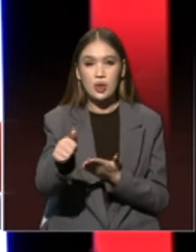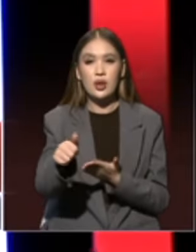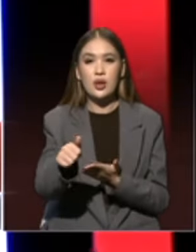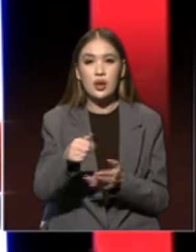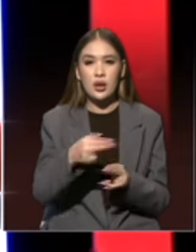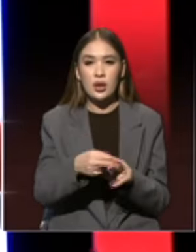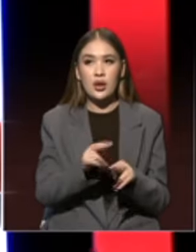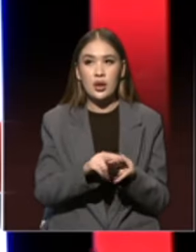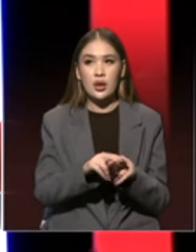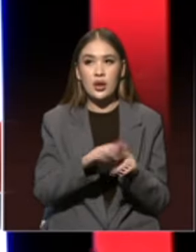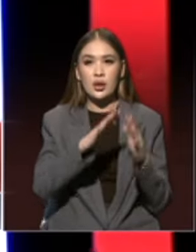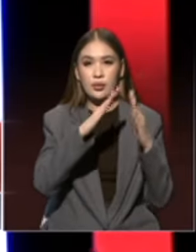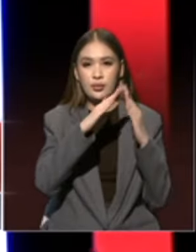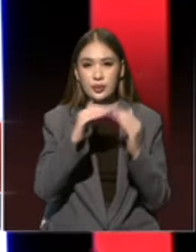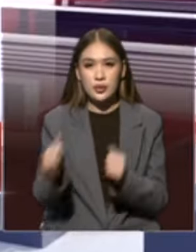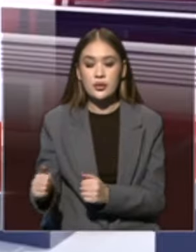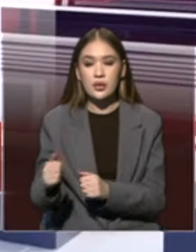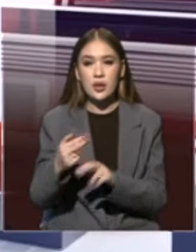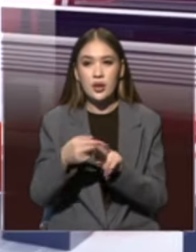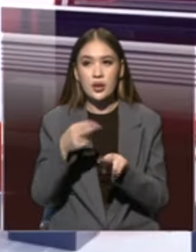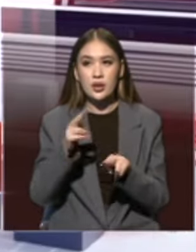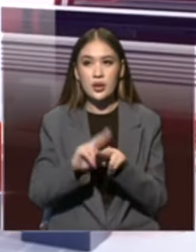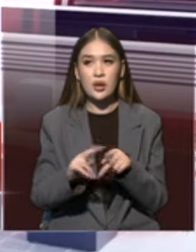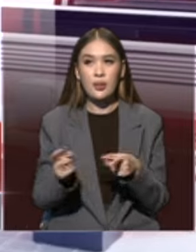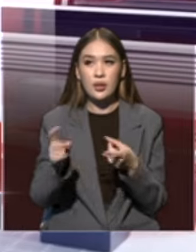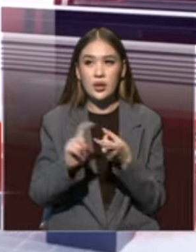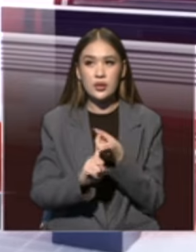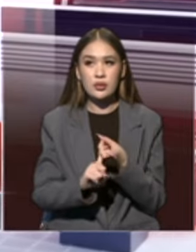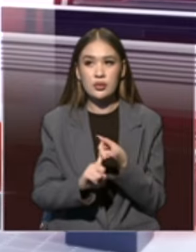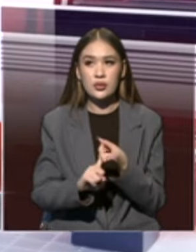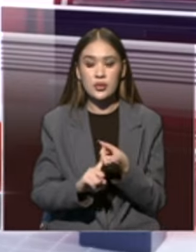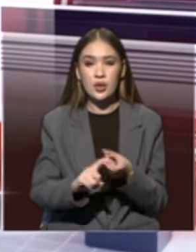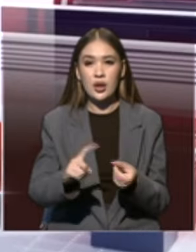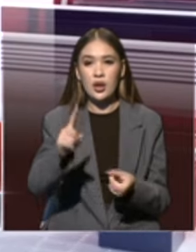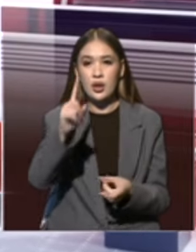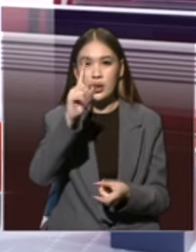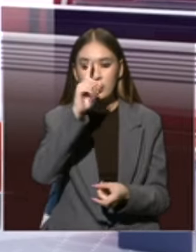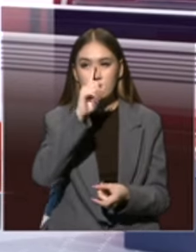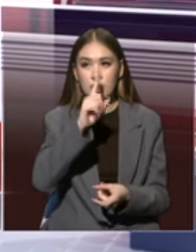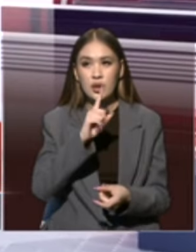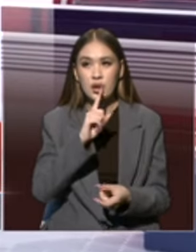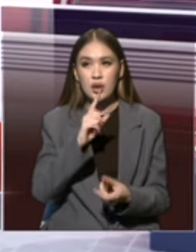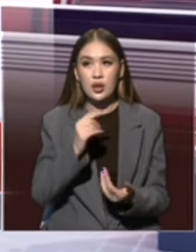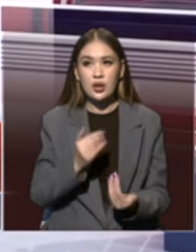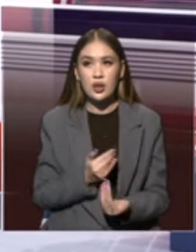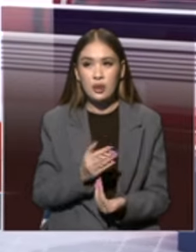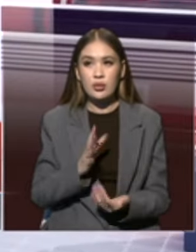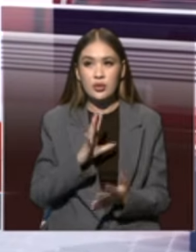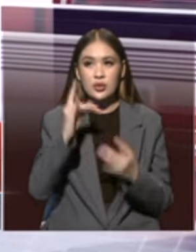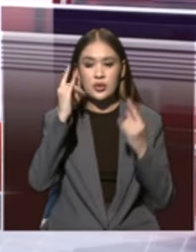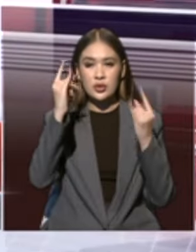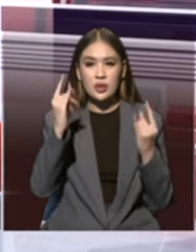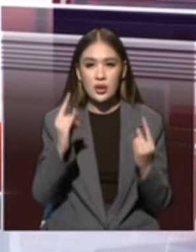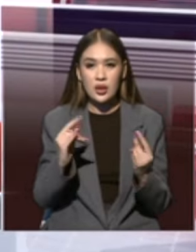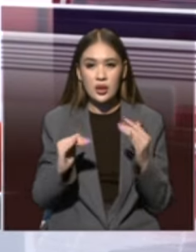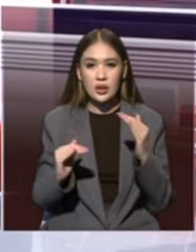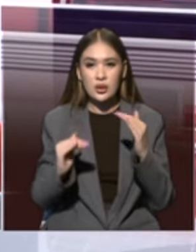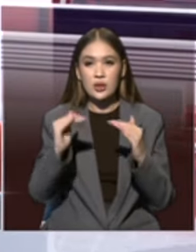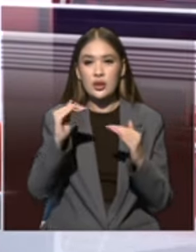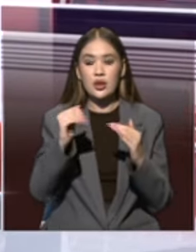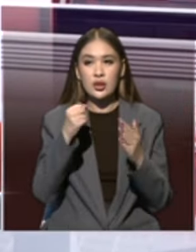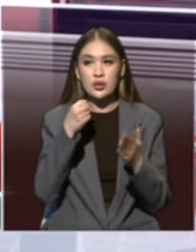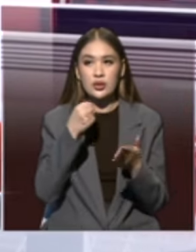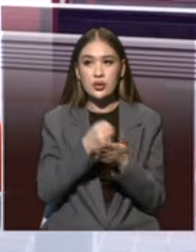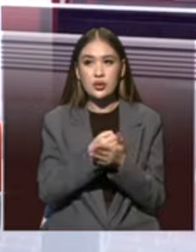шипырға дейін басты. Сол басуымен почти ай жарым тұрдық. Енді тек терезеге беліне